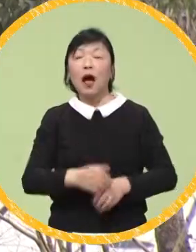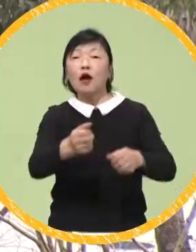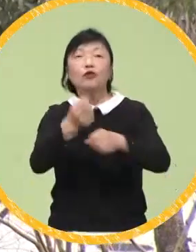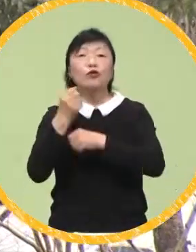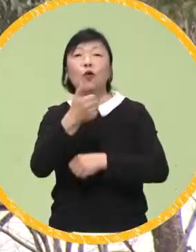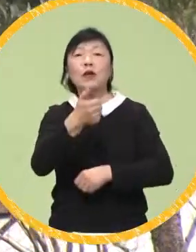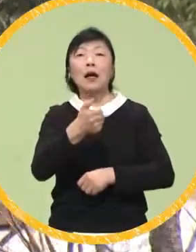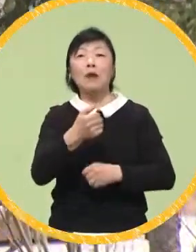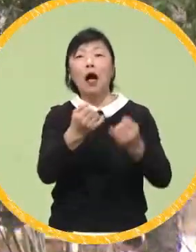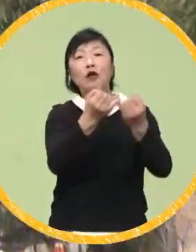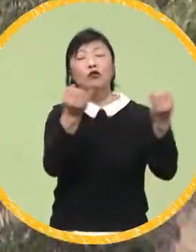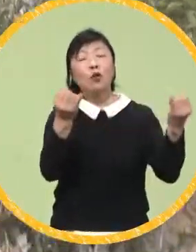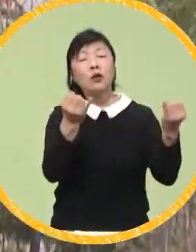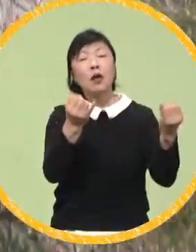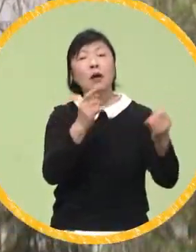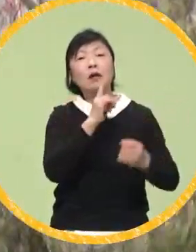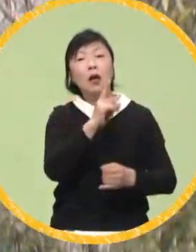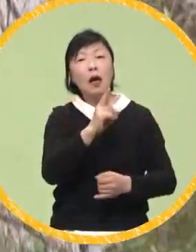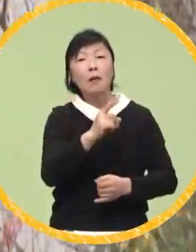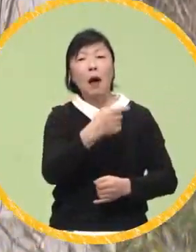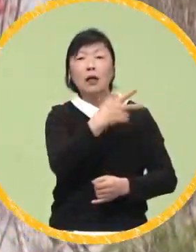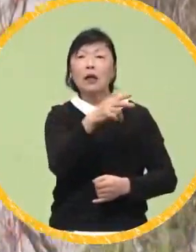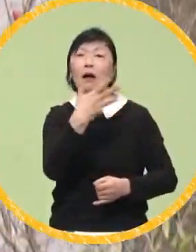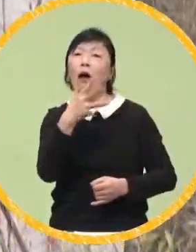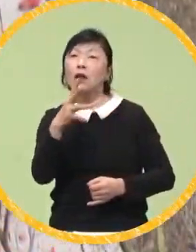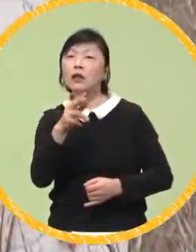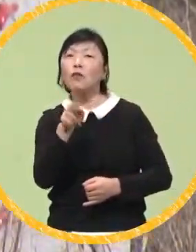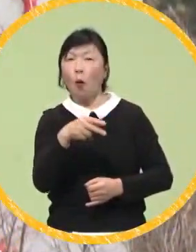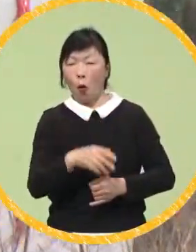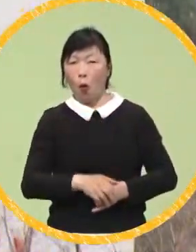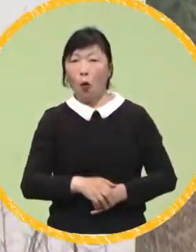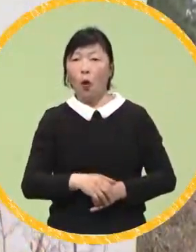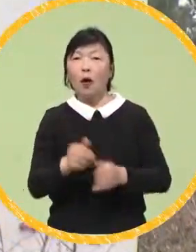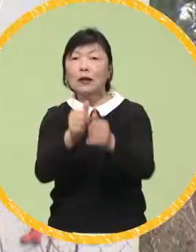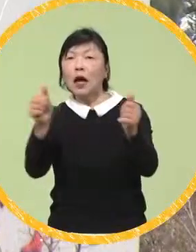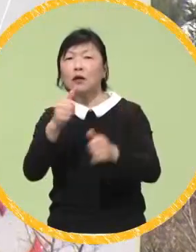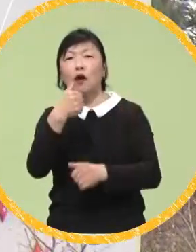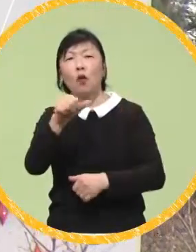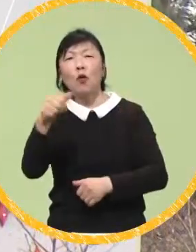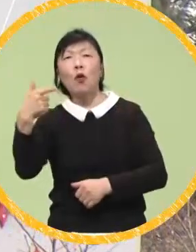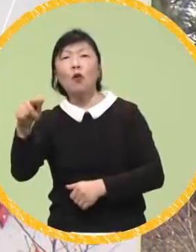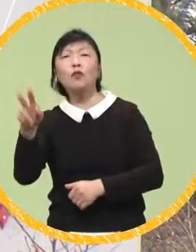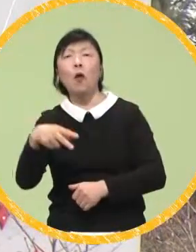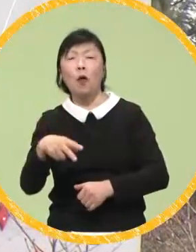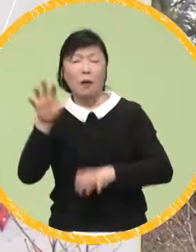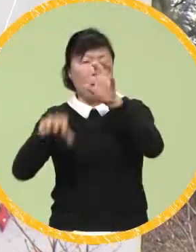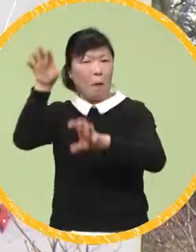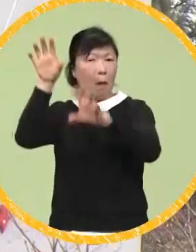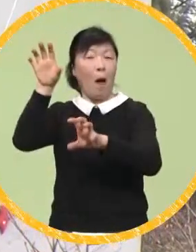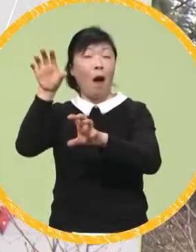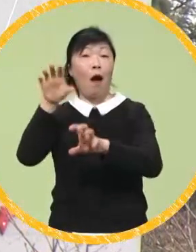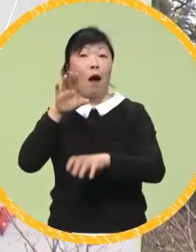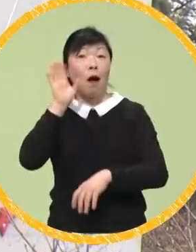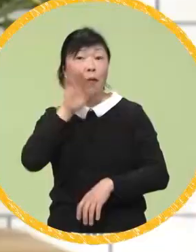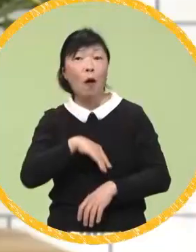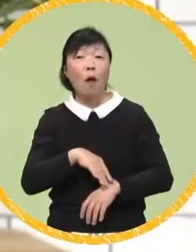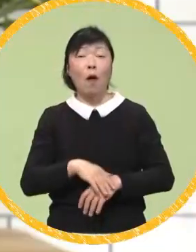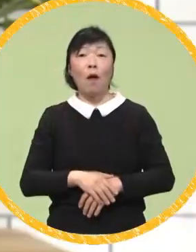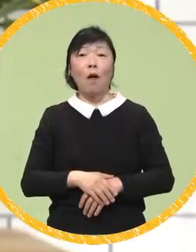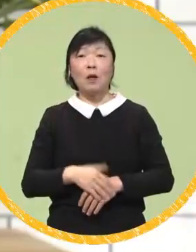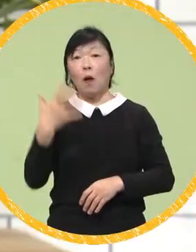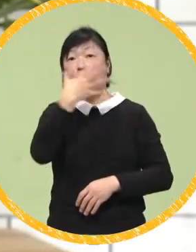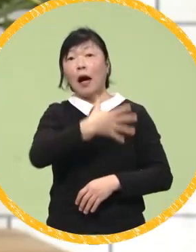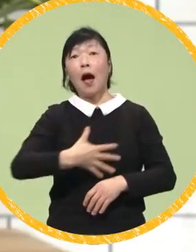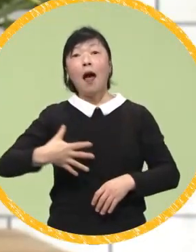タイムで女性が7秒から8秒で弾車王様から6秒でまま貼って登りきるっていうでも絶対